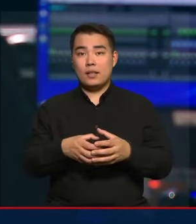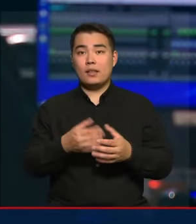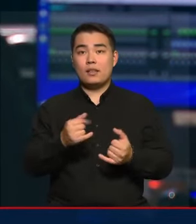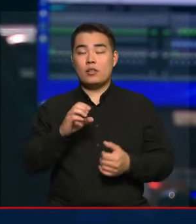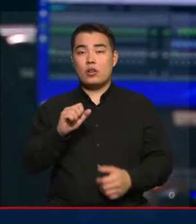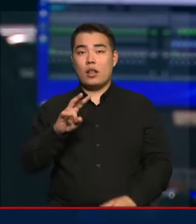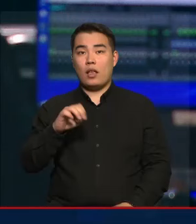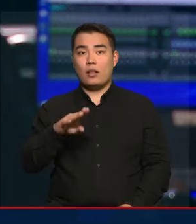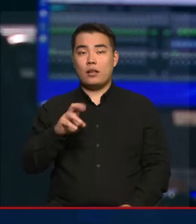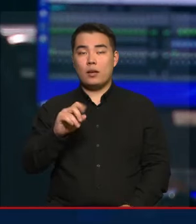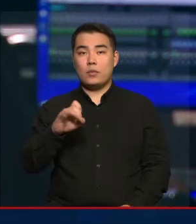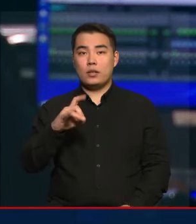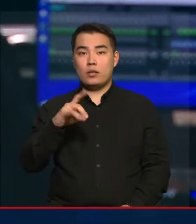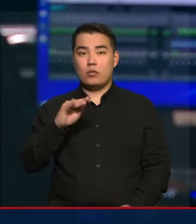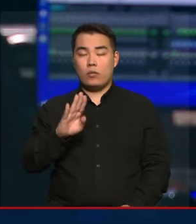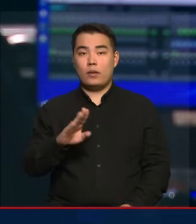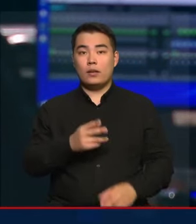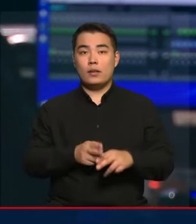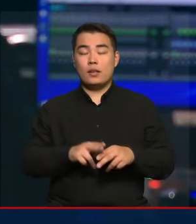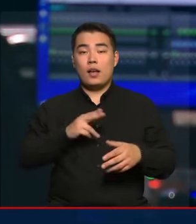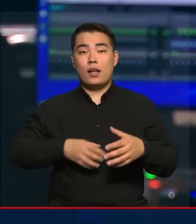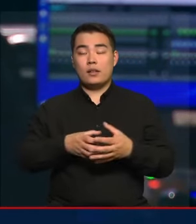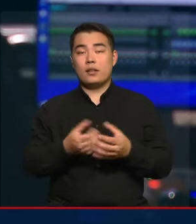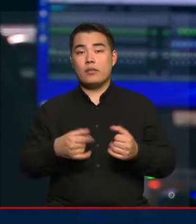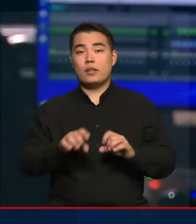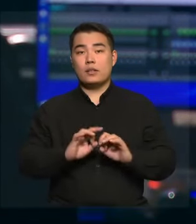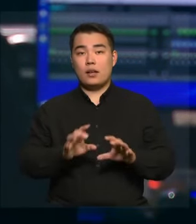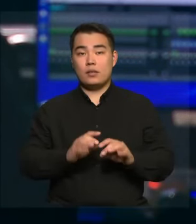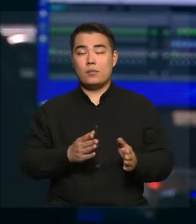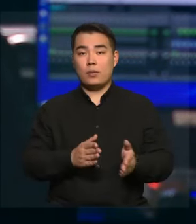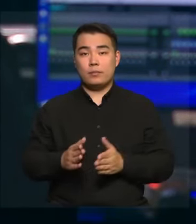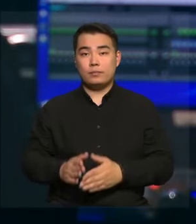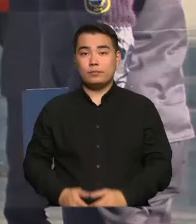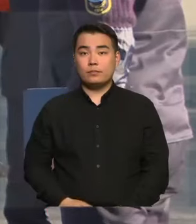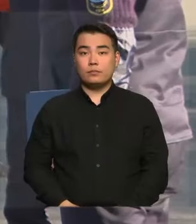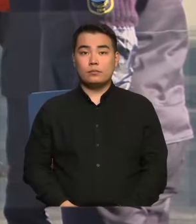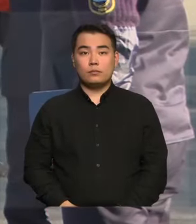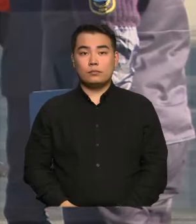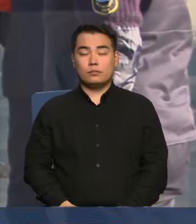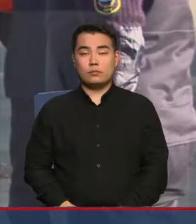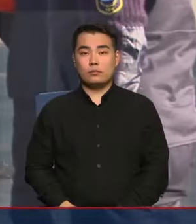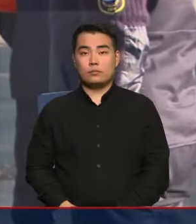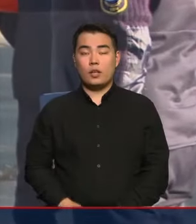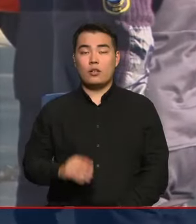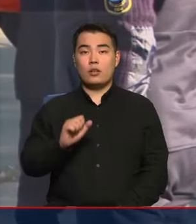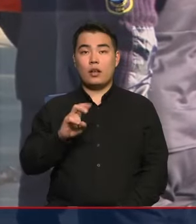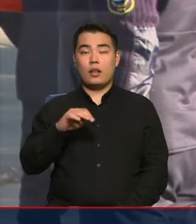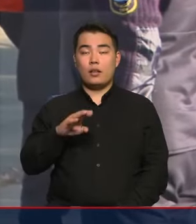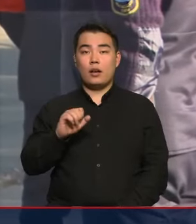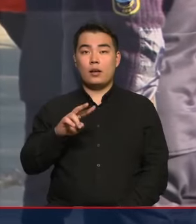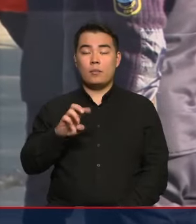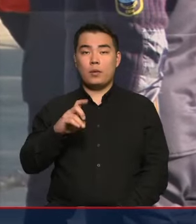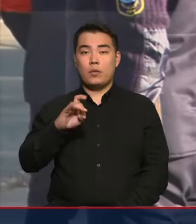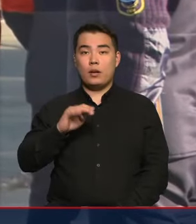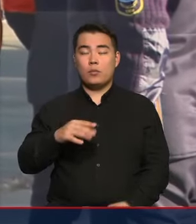Жанат Камерденов. Кепкеріміз туралы Зұлқарнай Ермұратұлы кеңірек тарқатсын. Жанат әмбебап